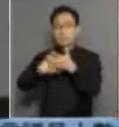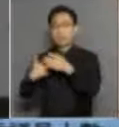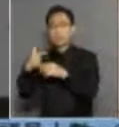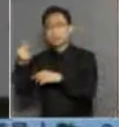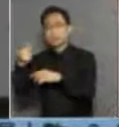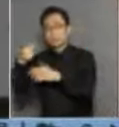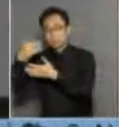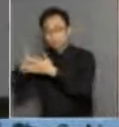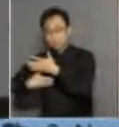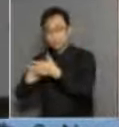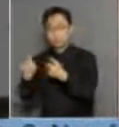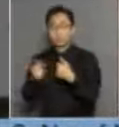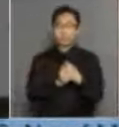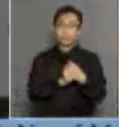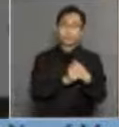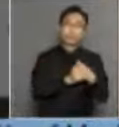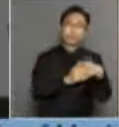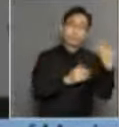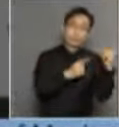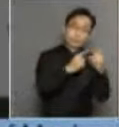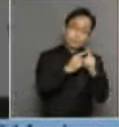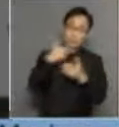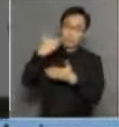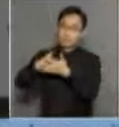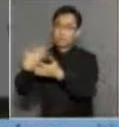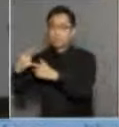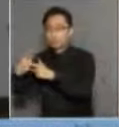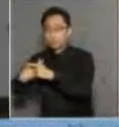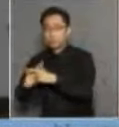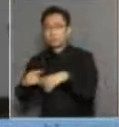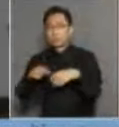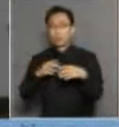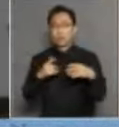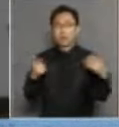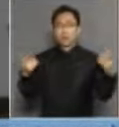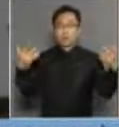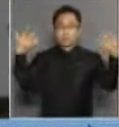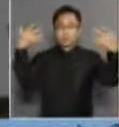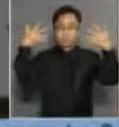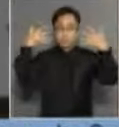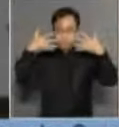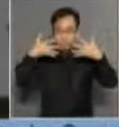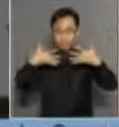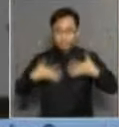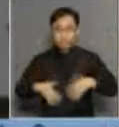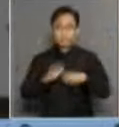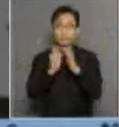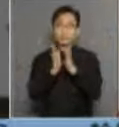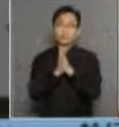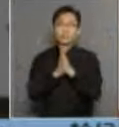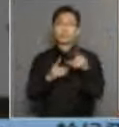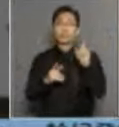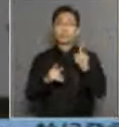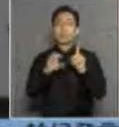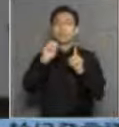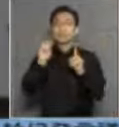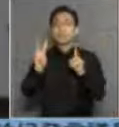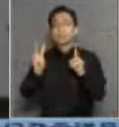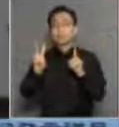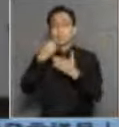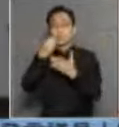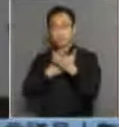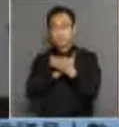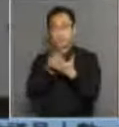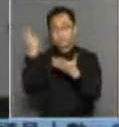15个减11个月，咁所以咪有102个修正案咯，系咪？咁所以基于个修正案嘅